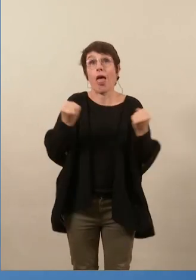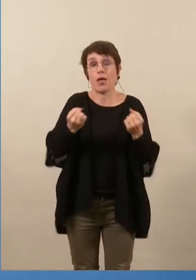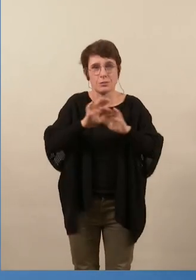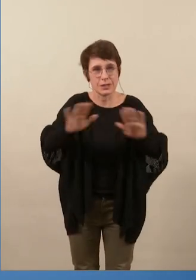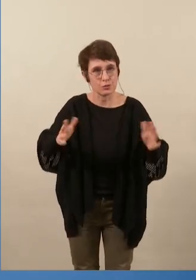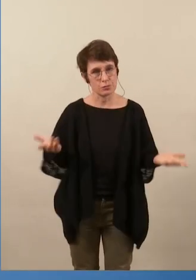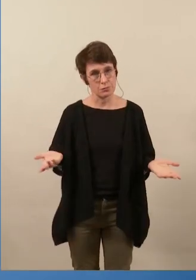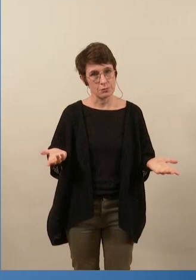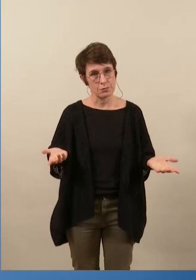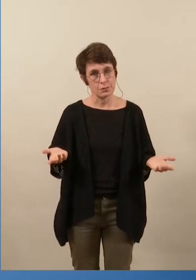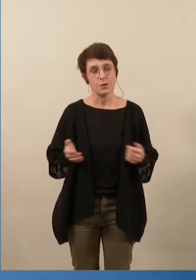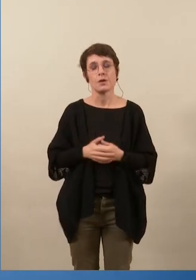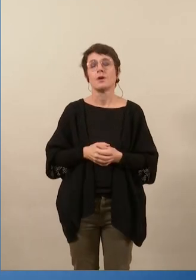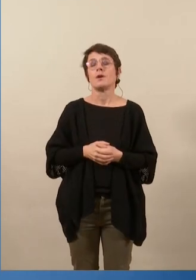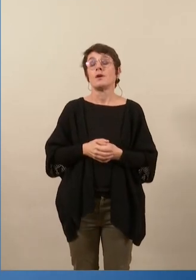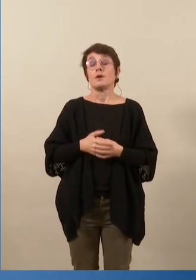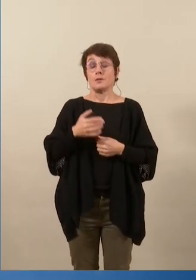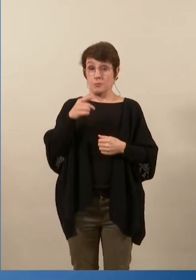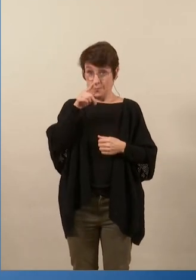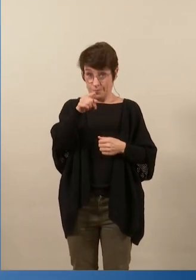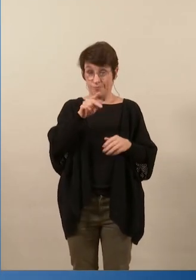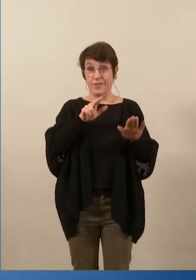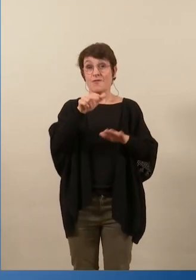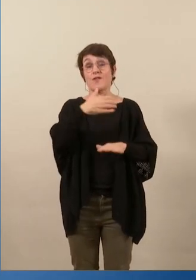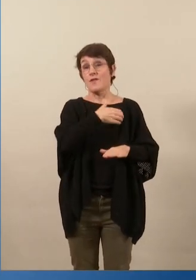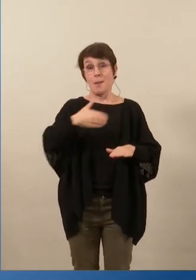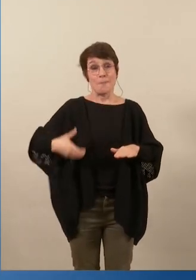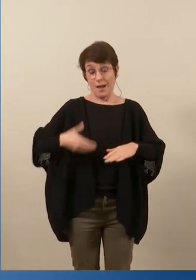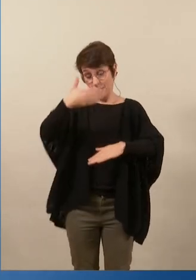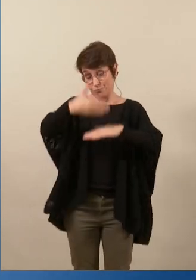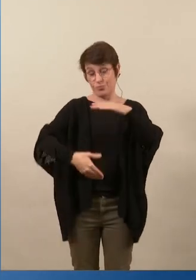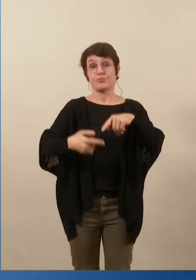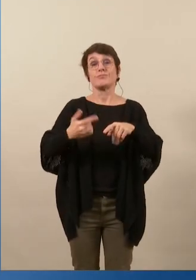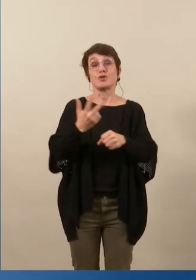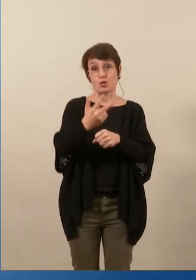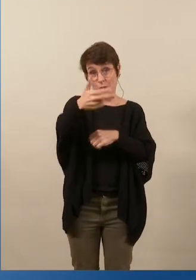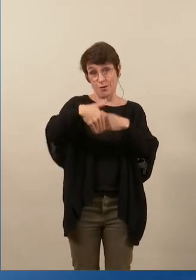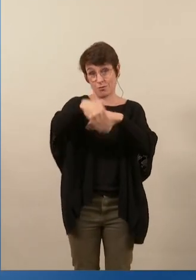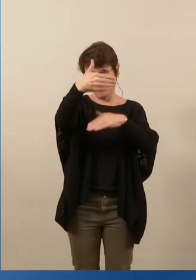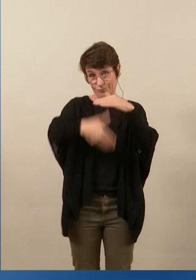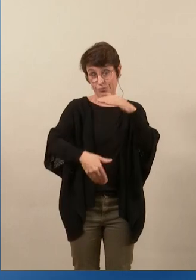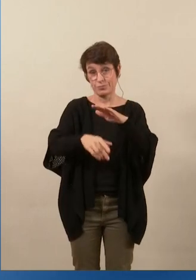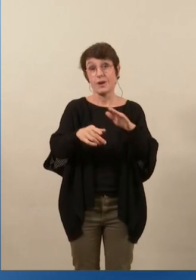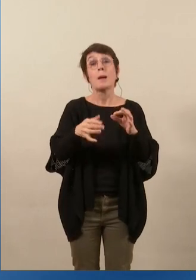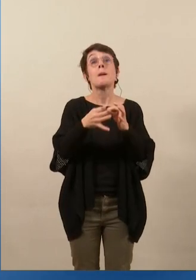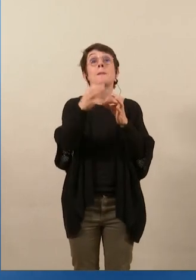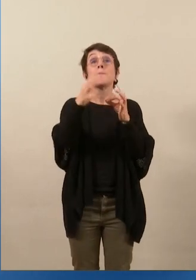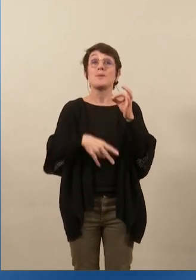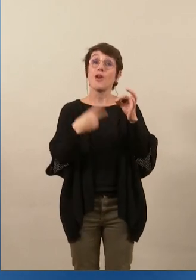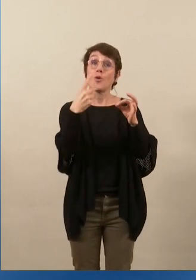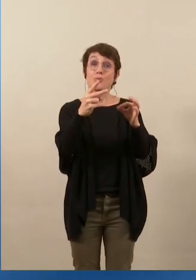allons arriver au terme de vos fonctions de maire de Grenoble et votre bilan sera donc d'avoir mis en place